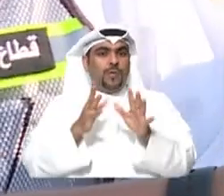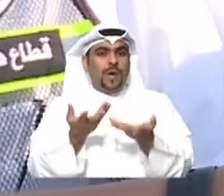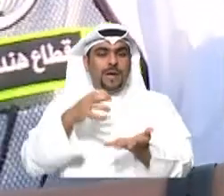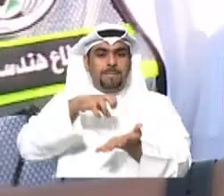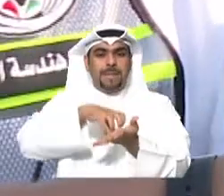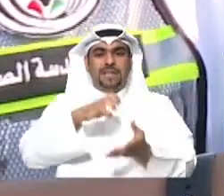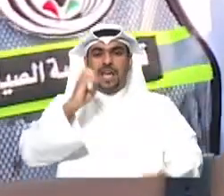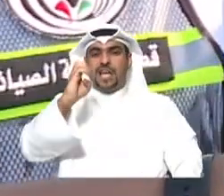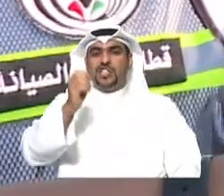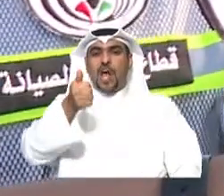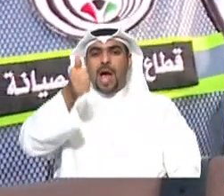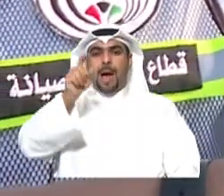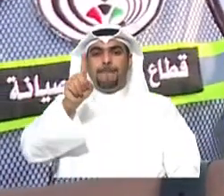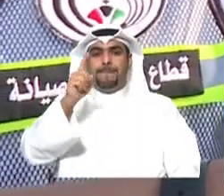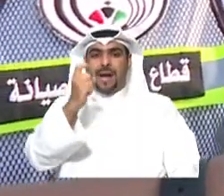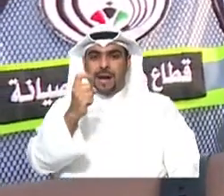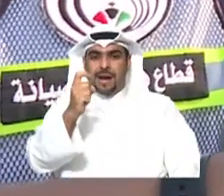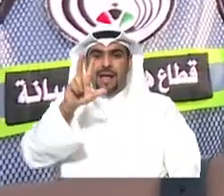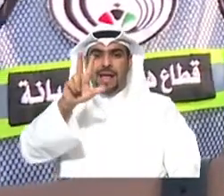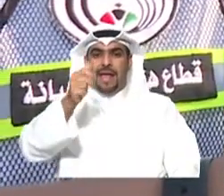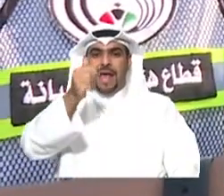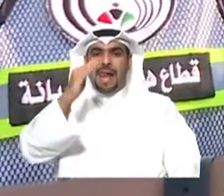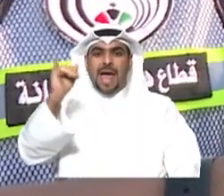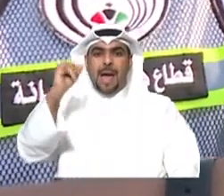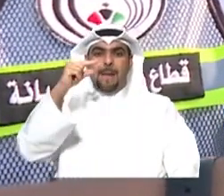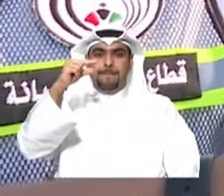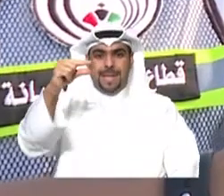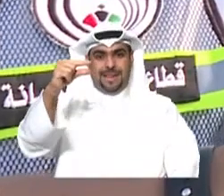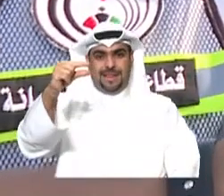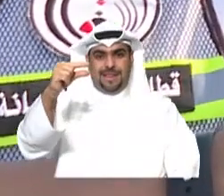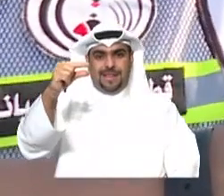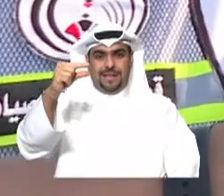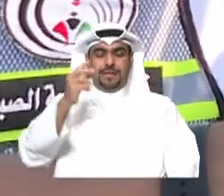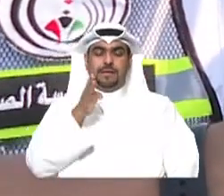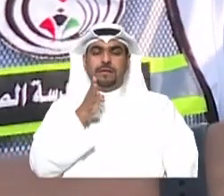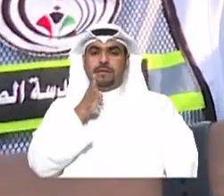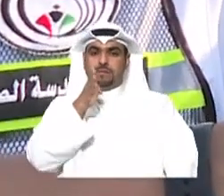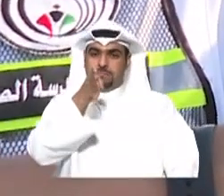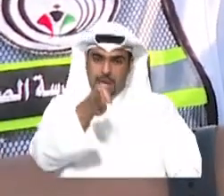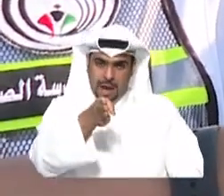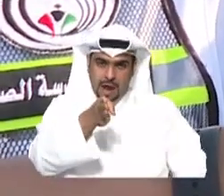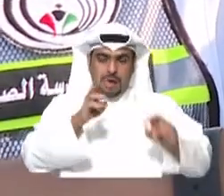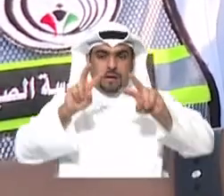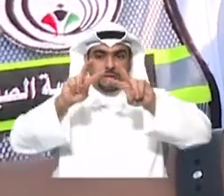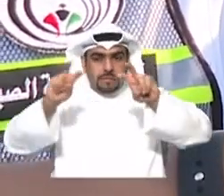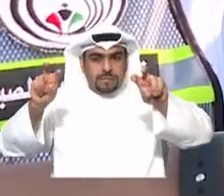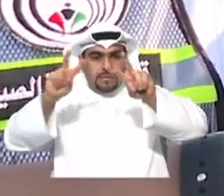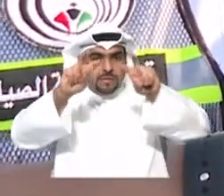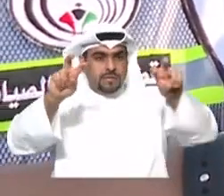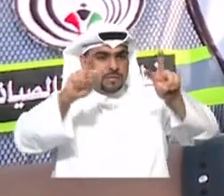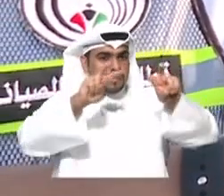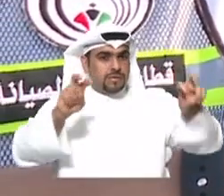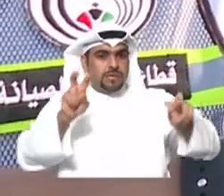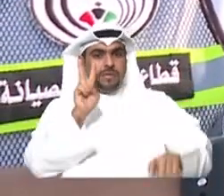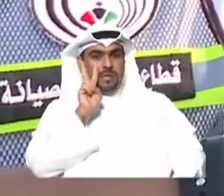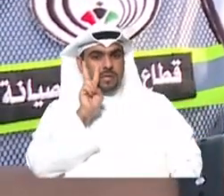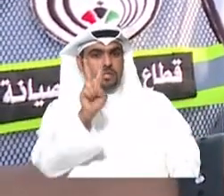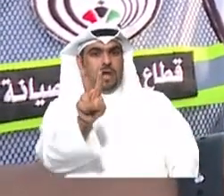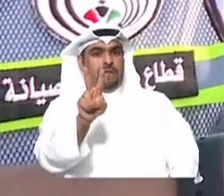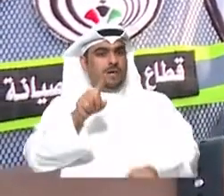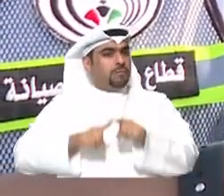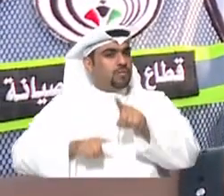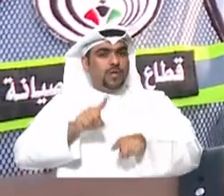جولة ميدانية للوضع أو رؤية جميع المشاكل بعينها،